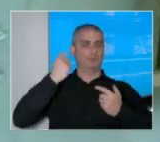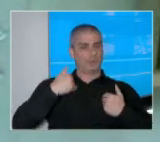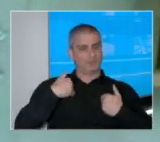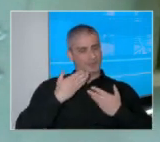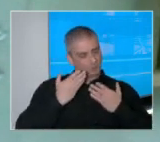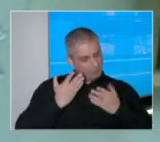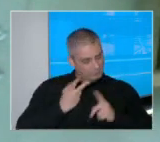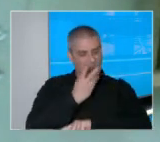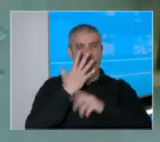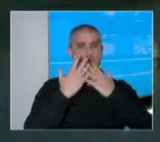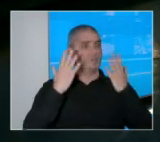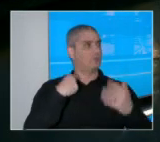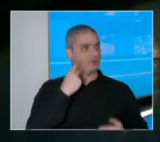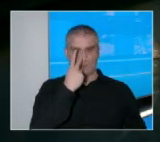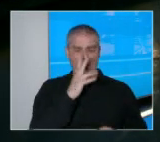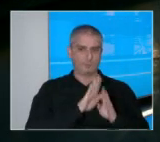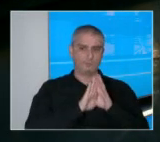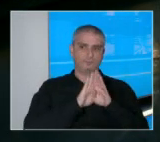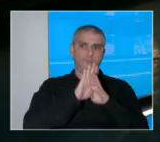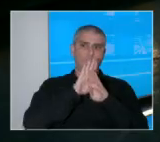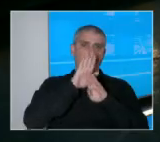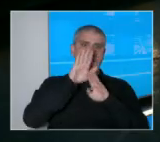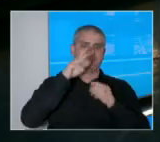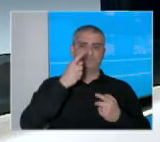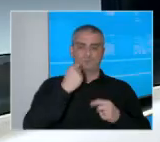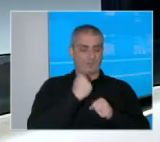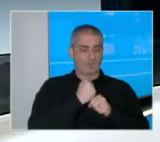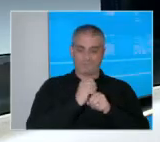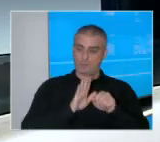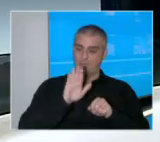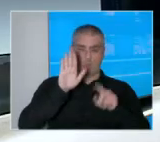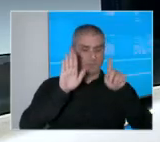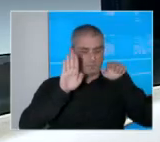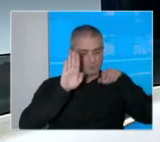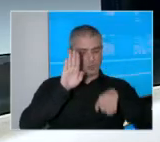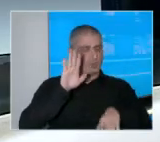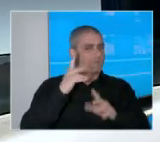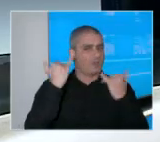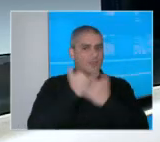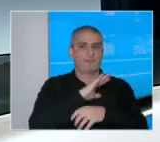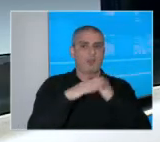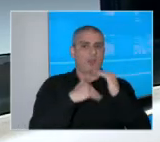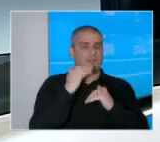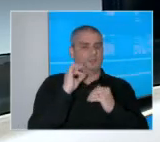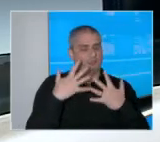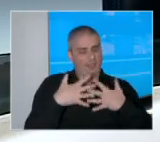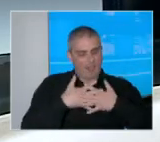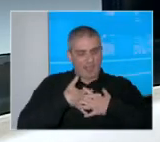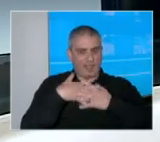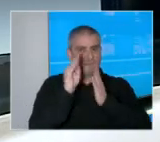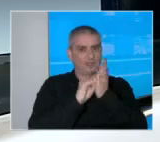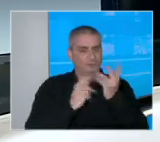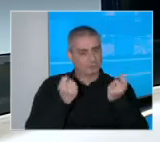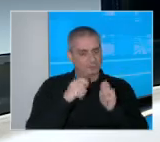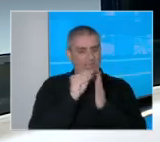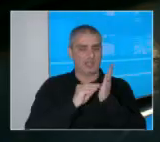נעבור ובגדול. אבל אנחנו רואים את העקומה שהיא די מקבילה, זאת אומרת, העבודה עולה ואתם יורדים. איפה טעיתם בכל התהליך הזה של הרכבת הרשימות, של